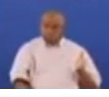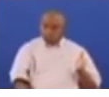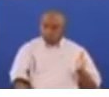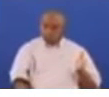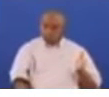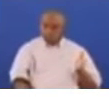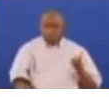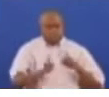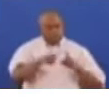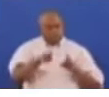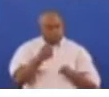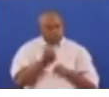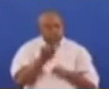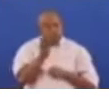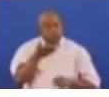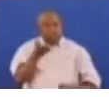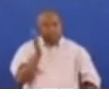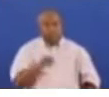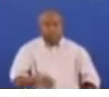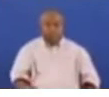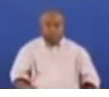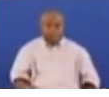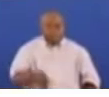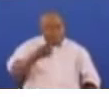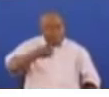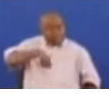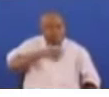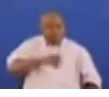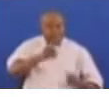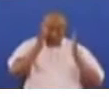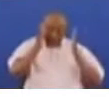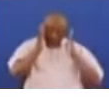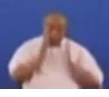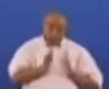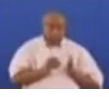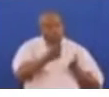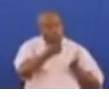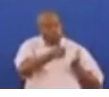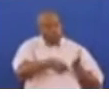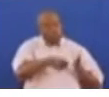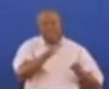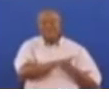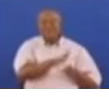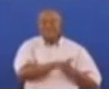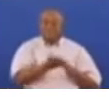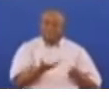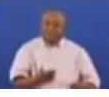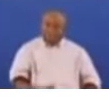na watumishi wengine wa umma. Sisi wabunge tunakatwa kodi kubwa.